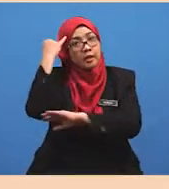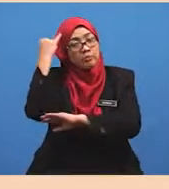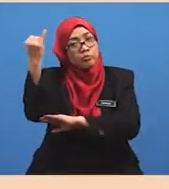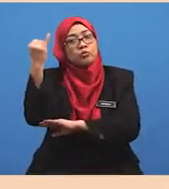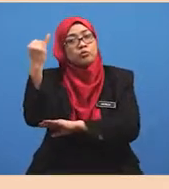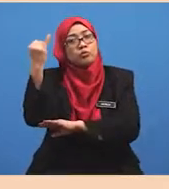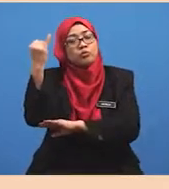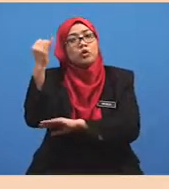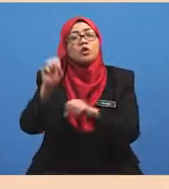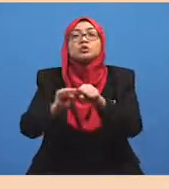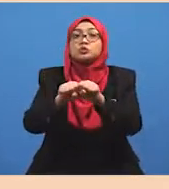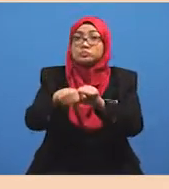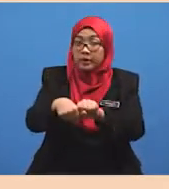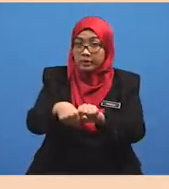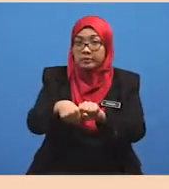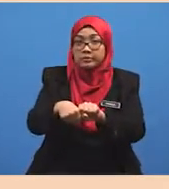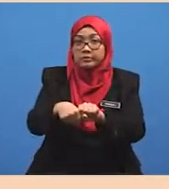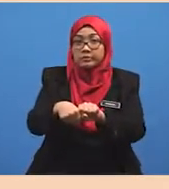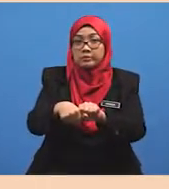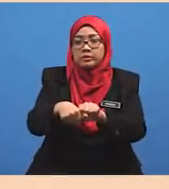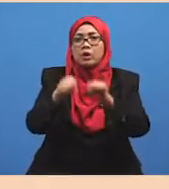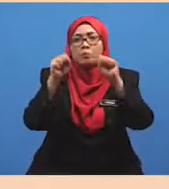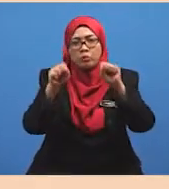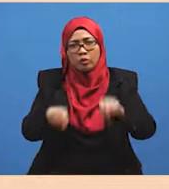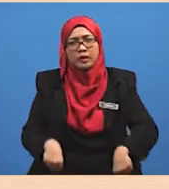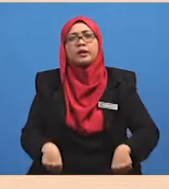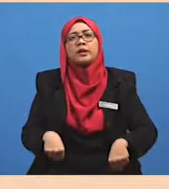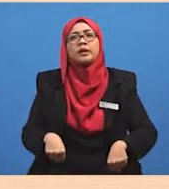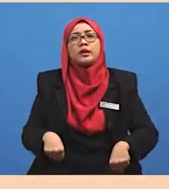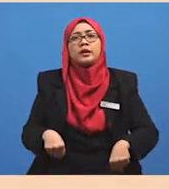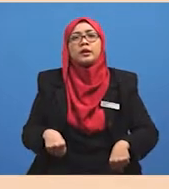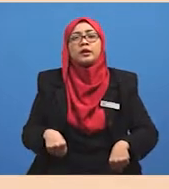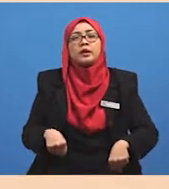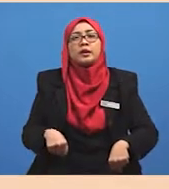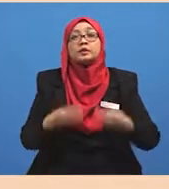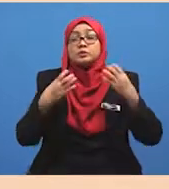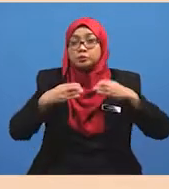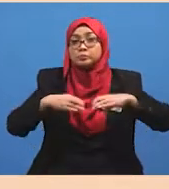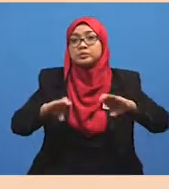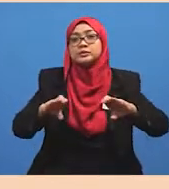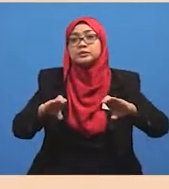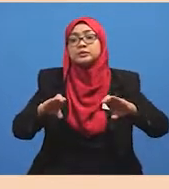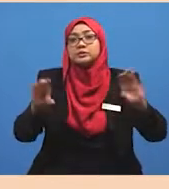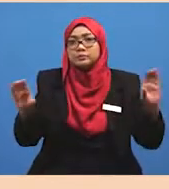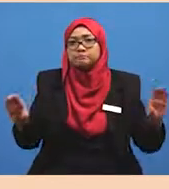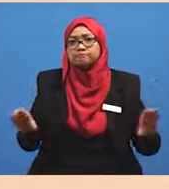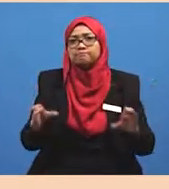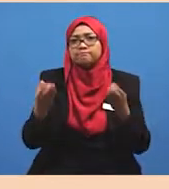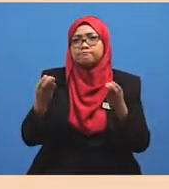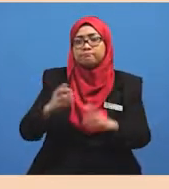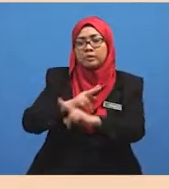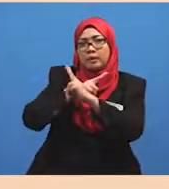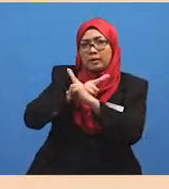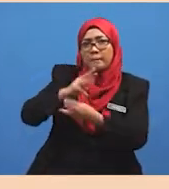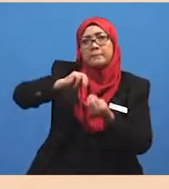Arda zavan menghadapi halangan dengan penuh keyakinan dan optimis